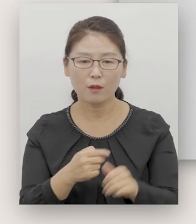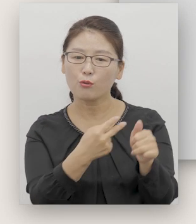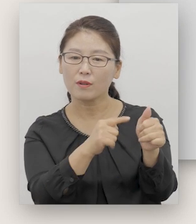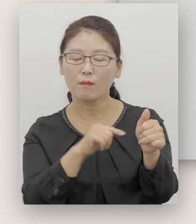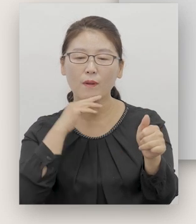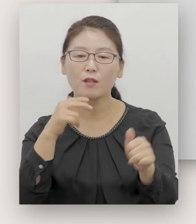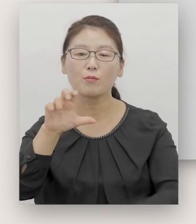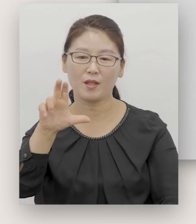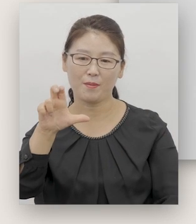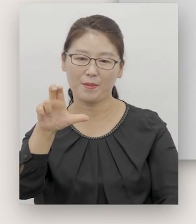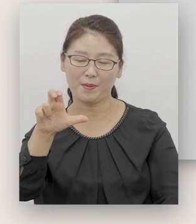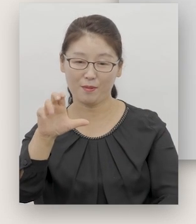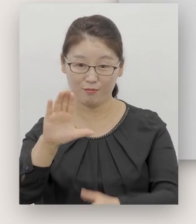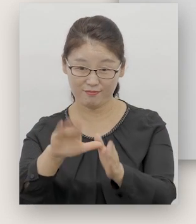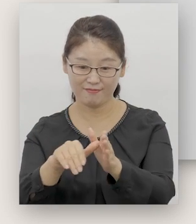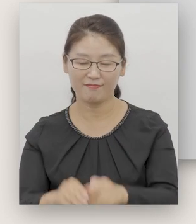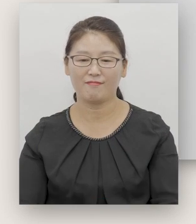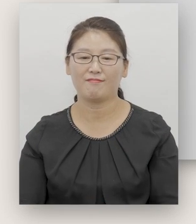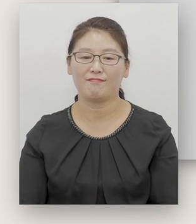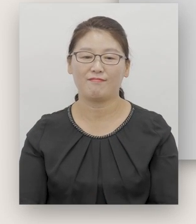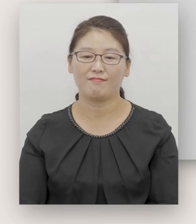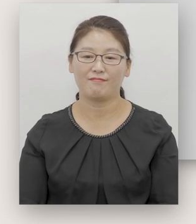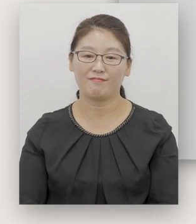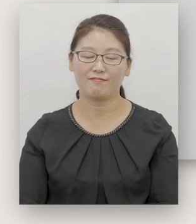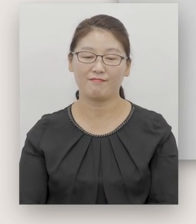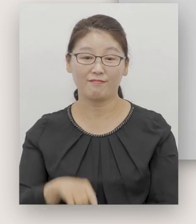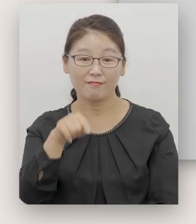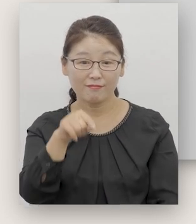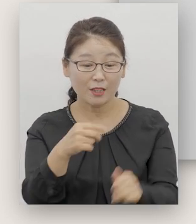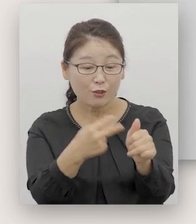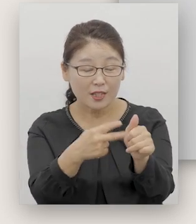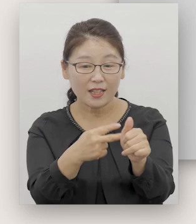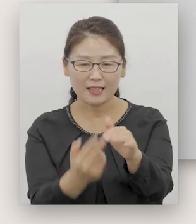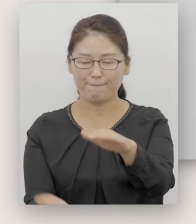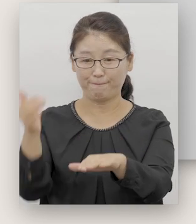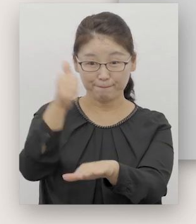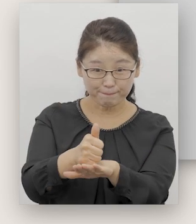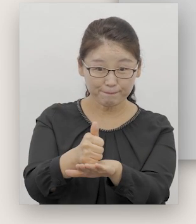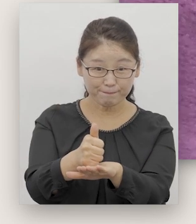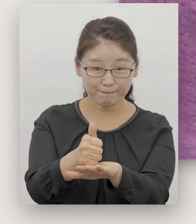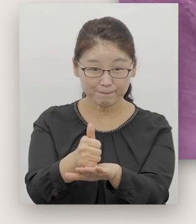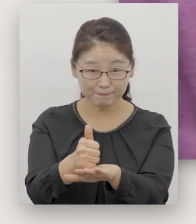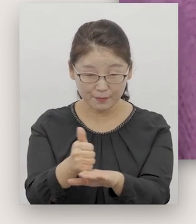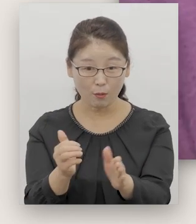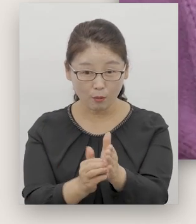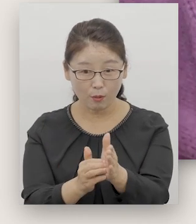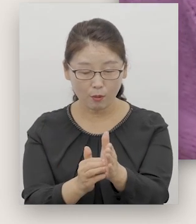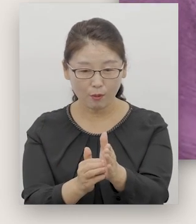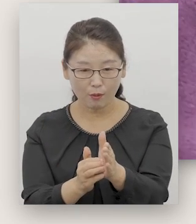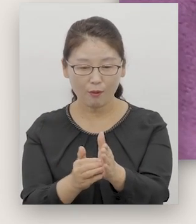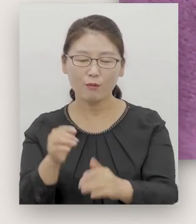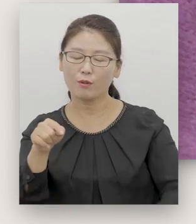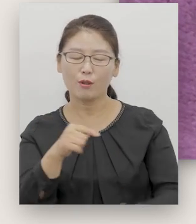이렇게 성공을 했었던 그 뒷샹이 비슷한 화풍을 계속 반복하면서 많은 돈을 벌었을